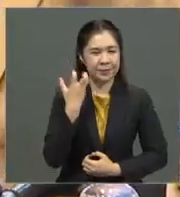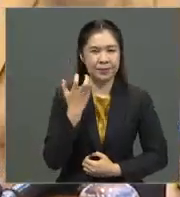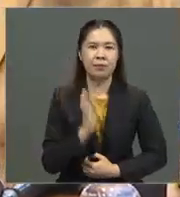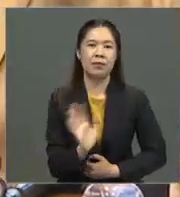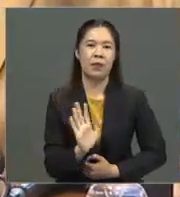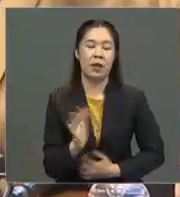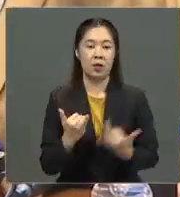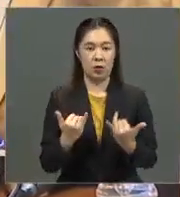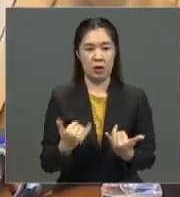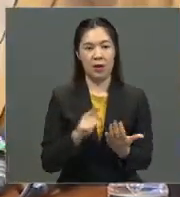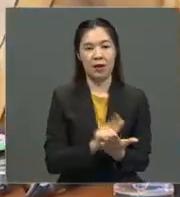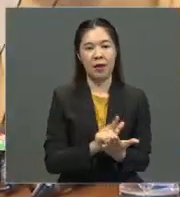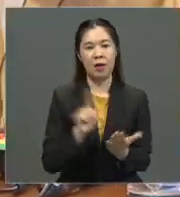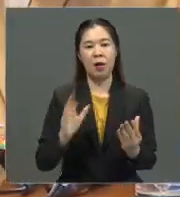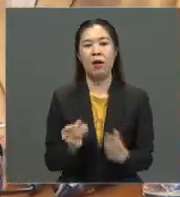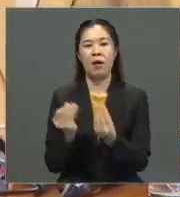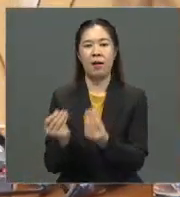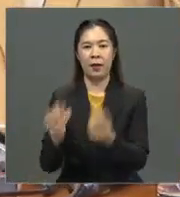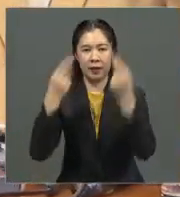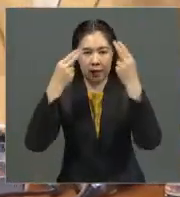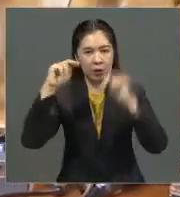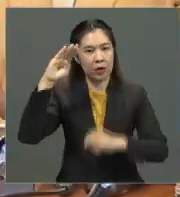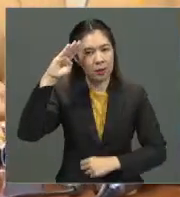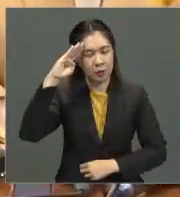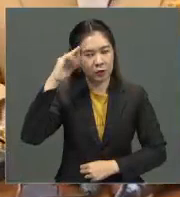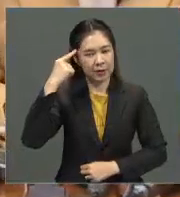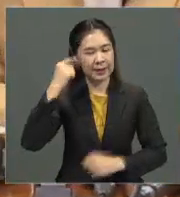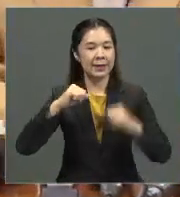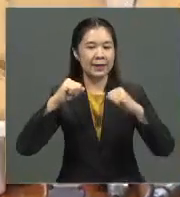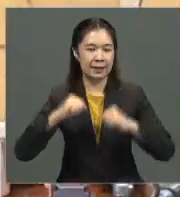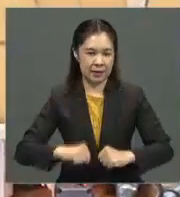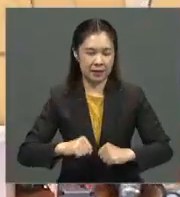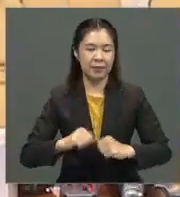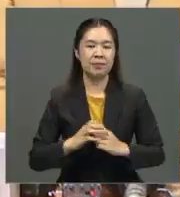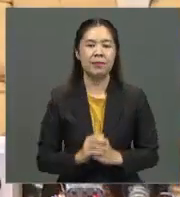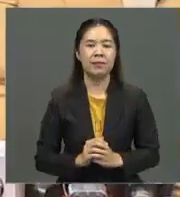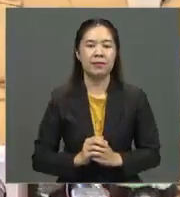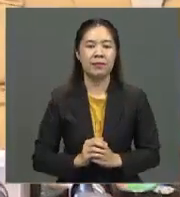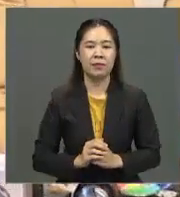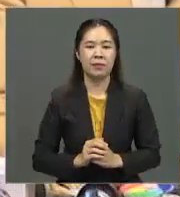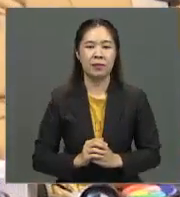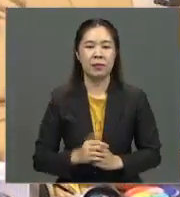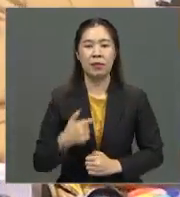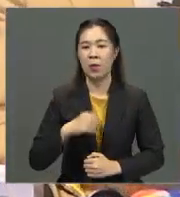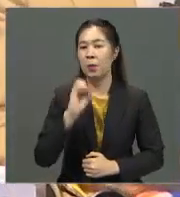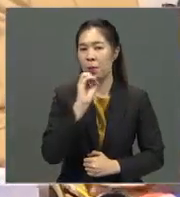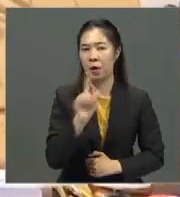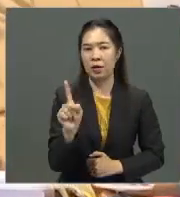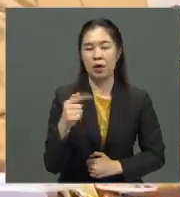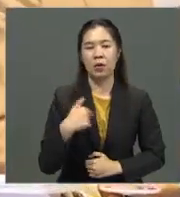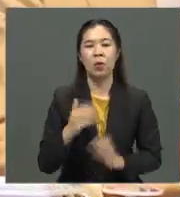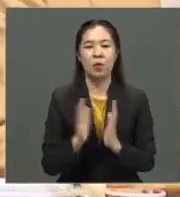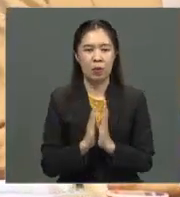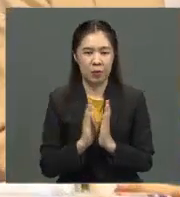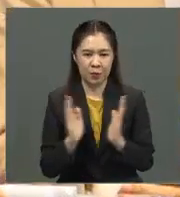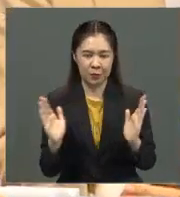ออกครั้งนี้เพื่อเปิดโอกาสให้นายกรัฐมนตรีนั้นสามารถตัดสินใจได้เต็มที่ซึ่งท่านนายกท่านคุณเทวัญก็บอกว่าท่านนายกก็ฝากขอบคุณ